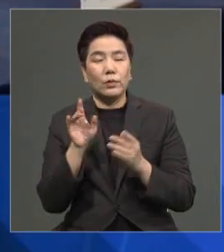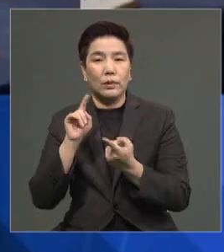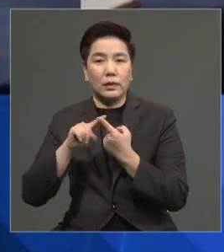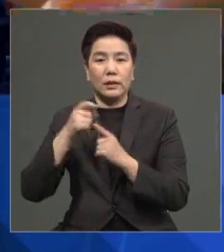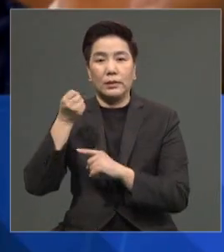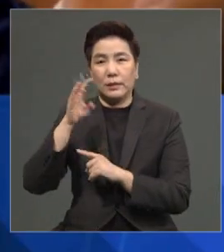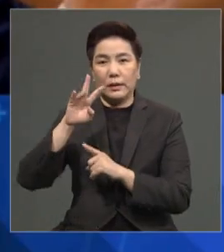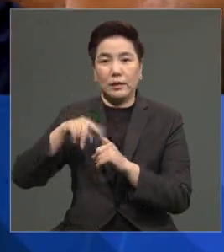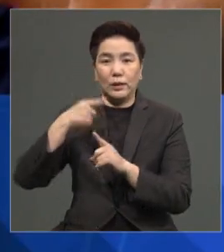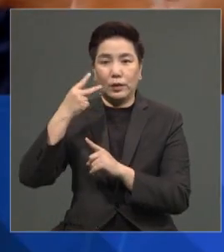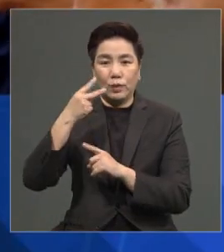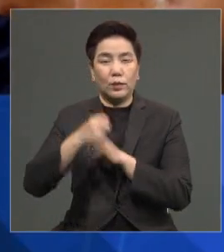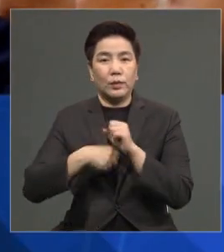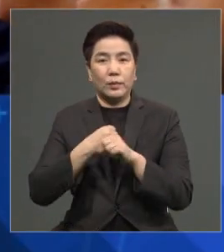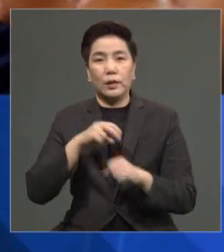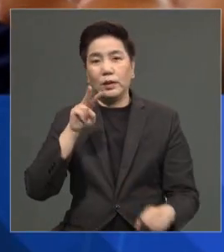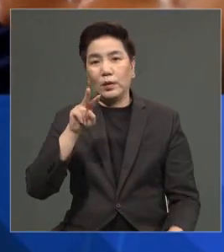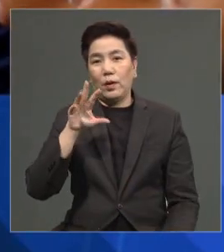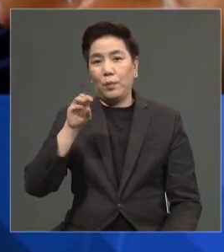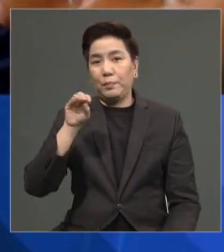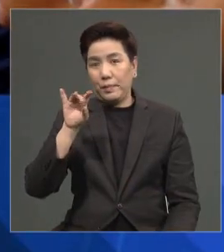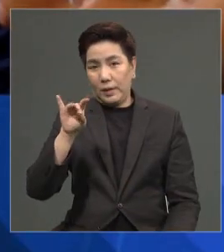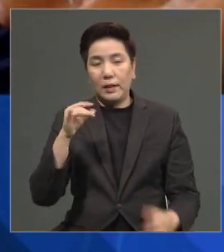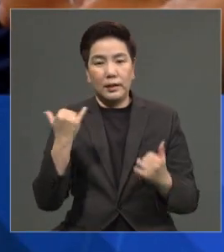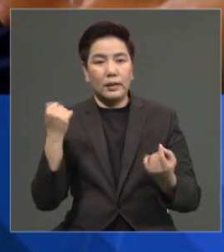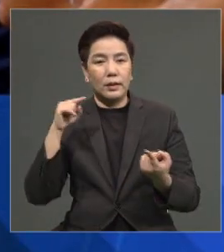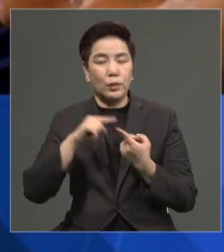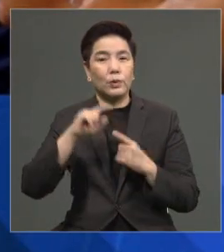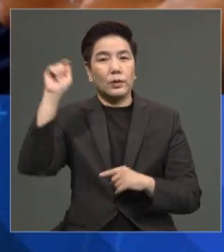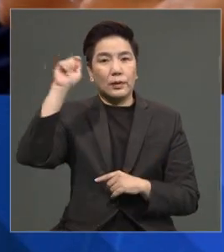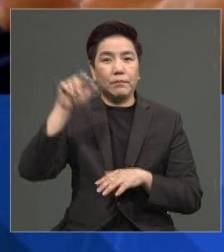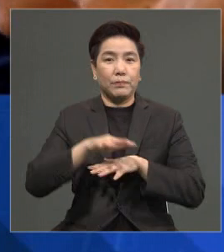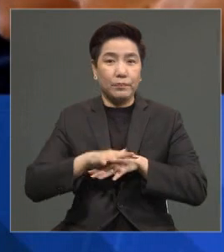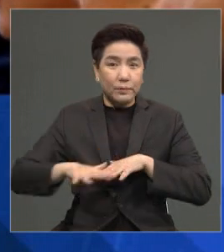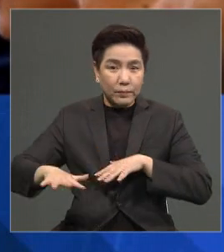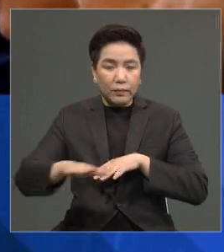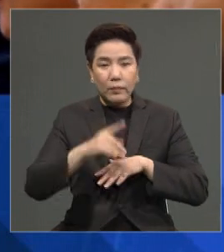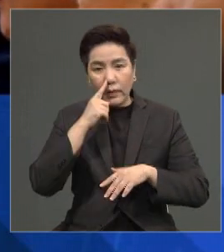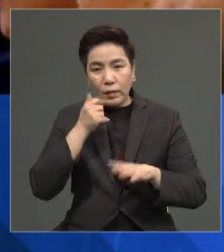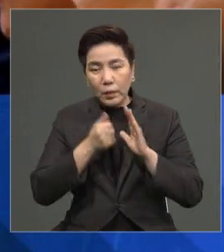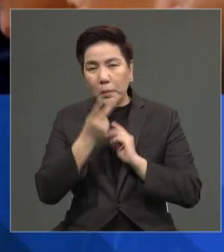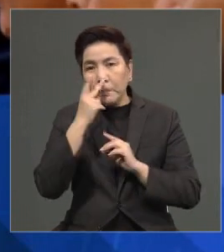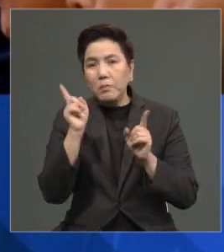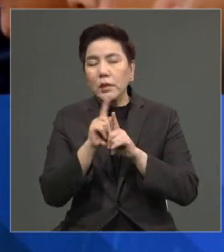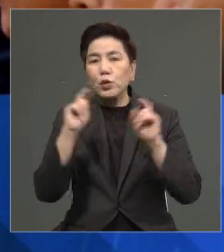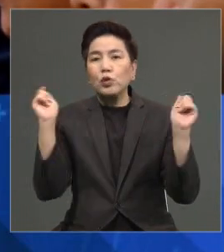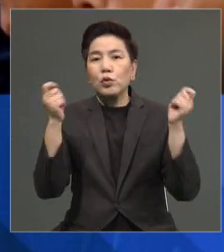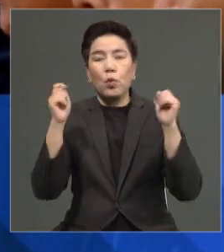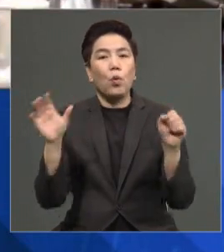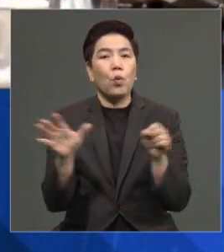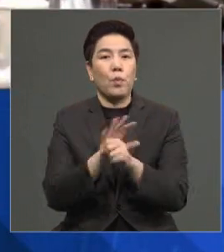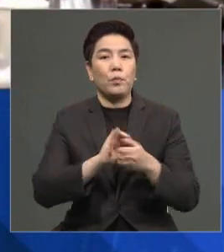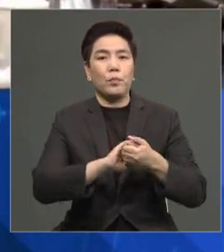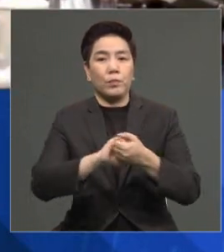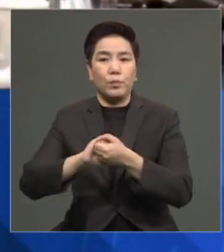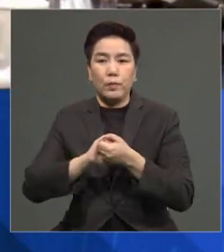ที่14กุมภาพันธ์2568ที่ท้องสนามหลวงค่ะเพื่อที่จะเป็นการเฉลิมฉลองครบรอบความสัม